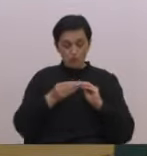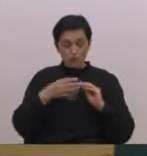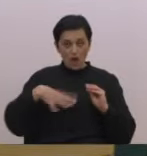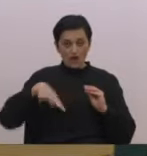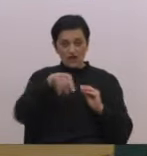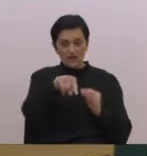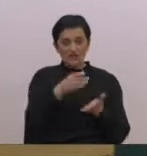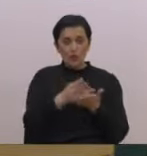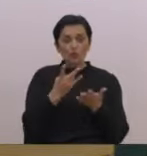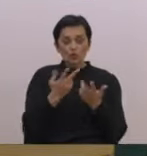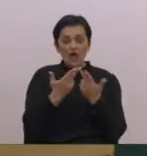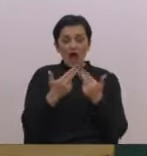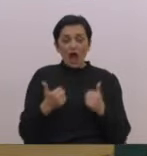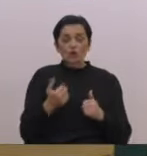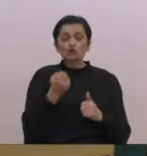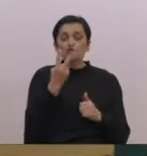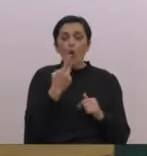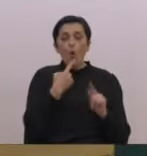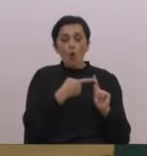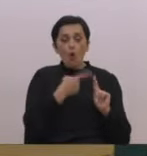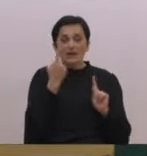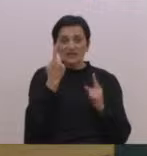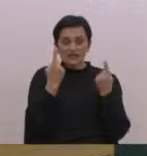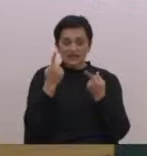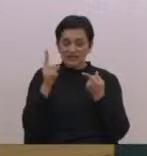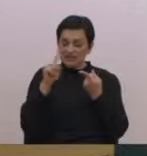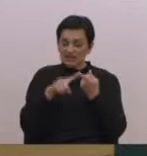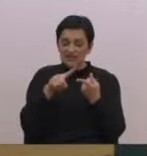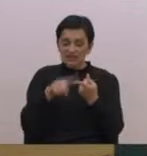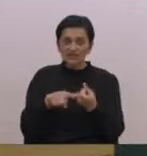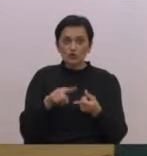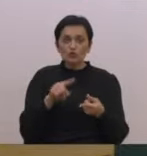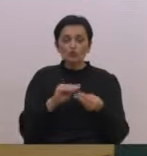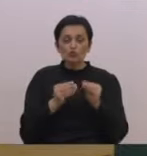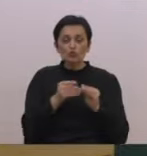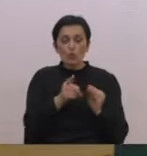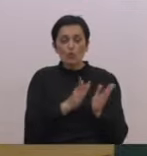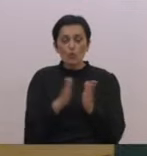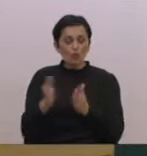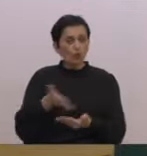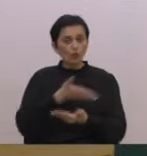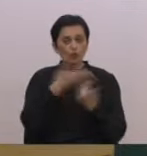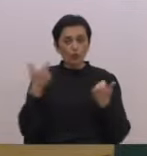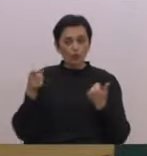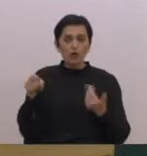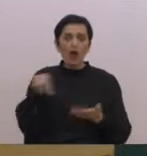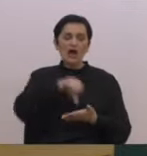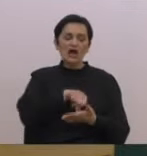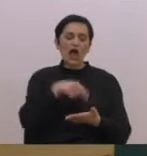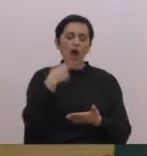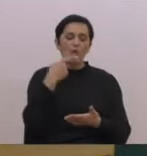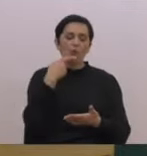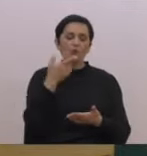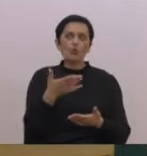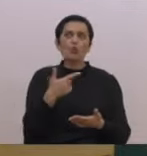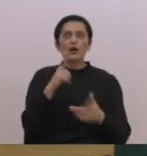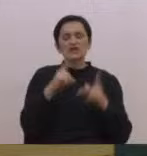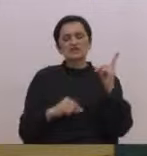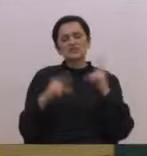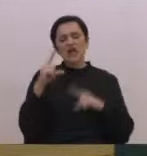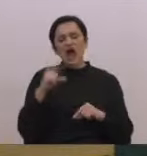unda aghiarot ro 12 tsnes ganobashi titi titzi ar dagidiat am problemebis mosagvareblat mere gamokhodit da tkvit rom eso ragatsa